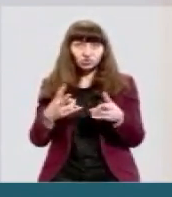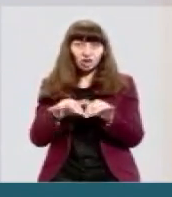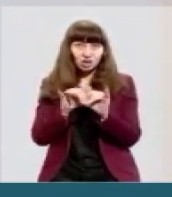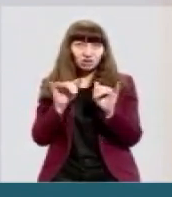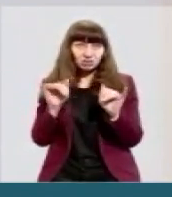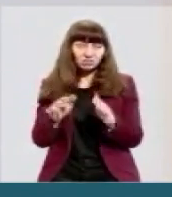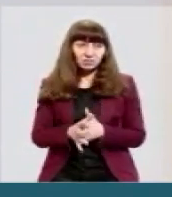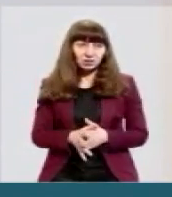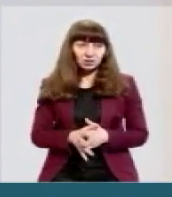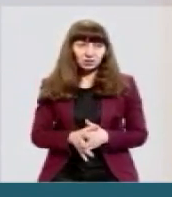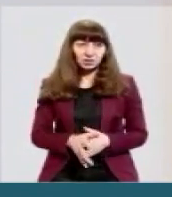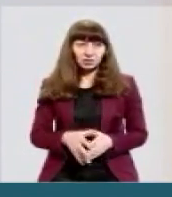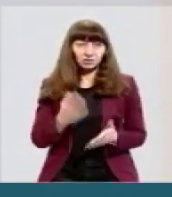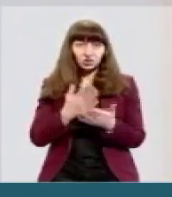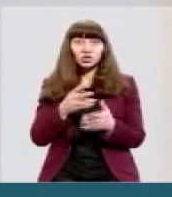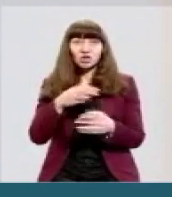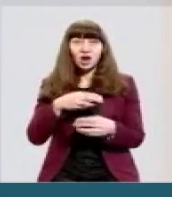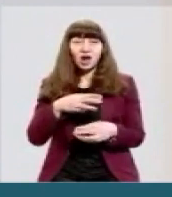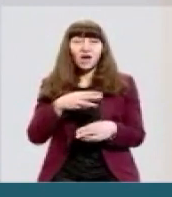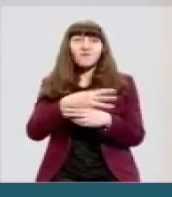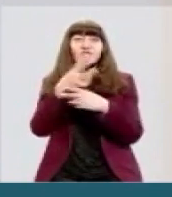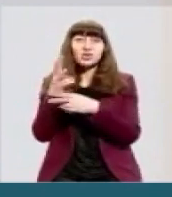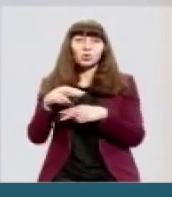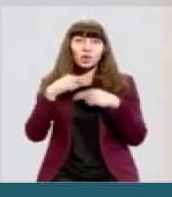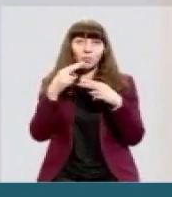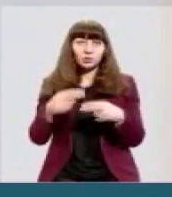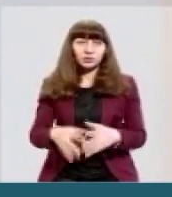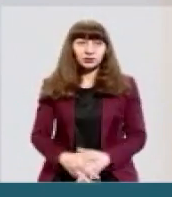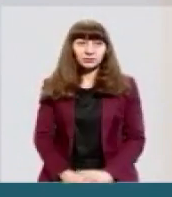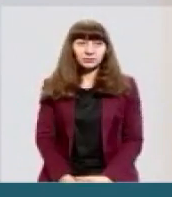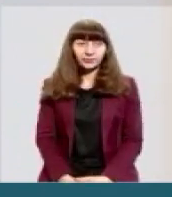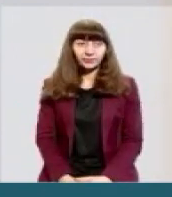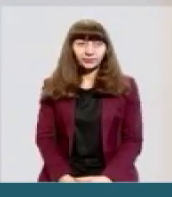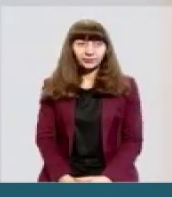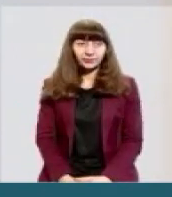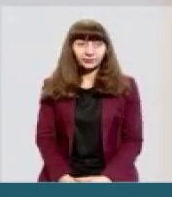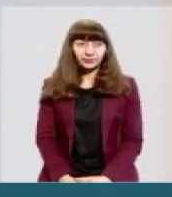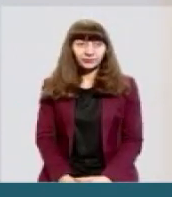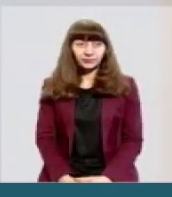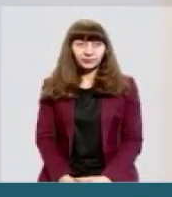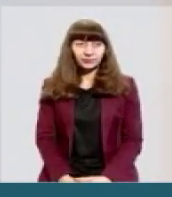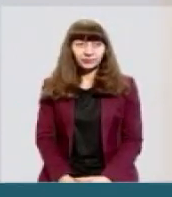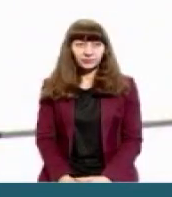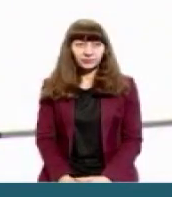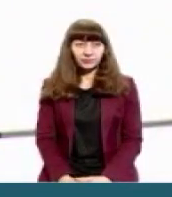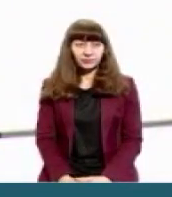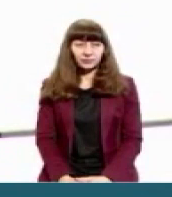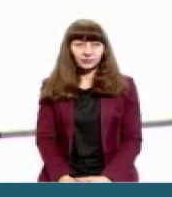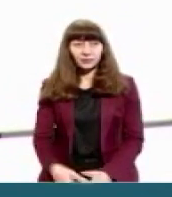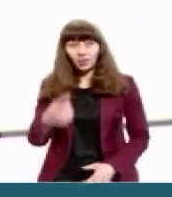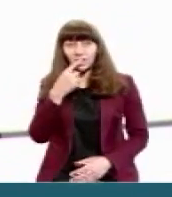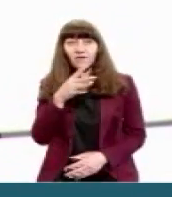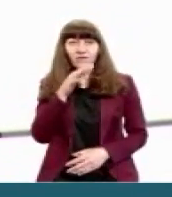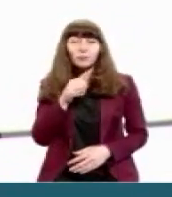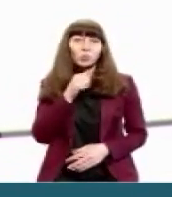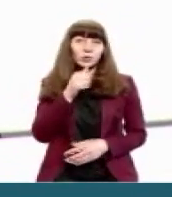есть, но постоянно порча идет какая-то. Я понимаю, он сам там по себе не может так упасть. знак, который стоял там 2-3 года. В ближайшее